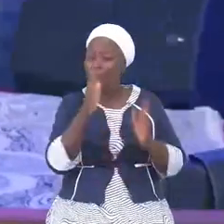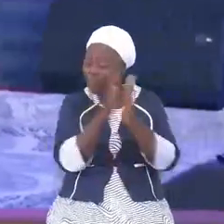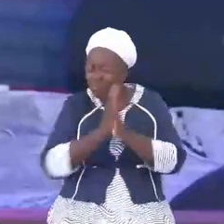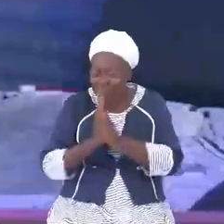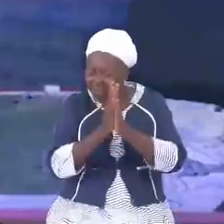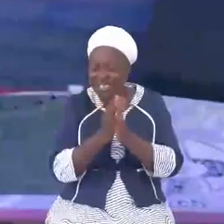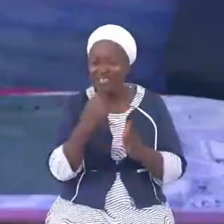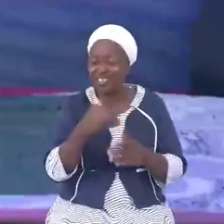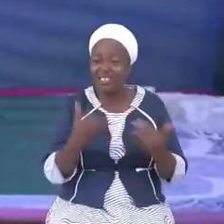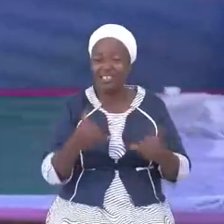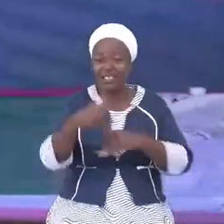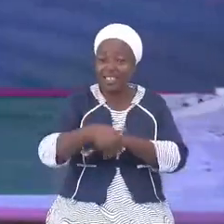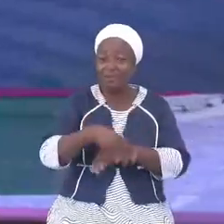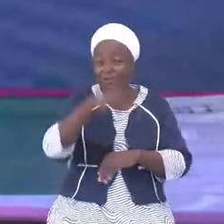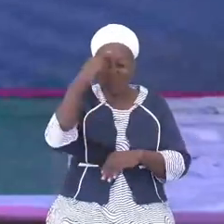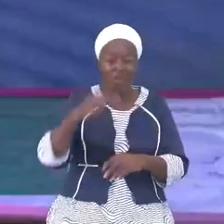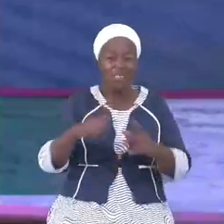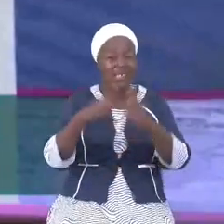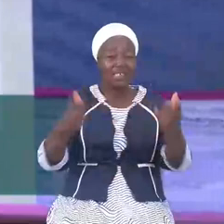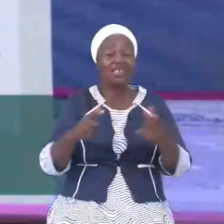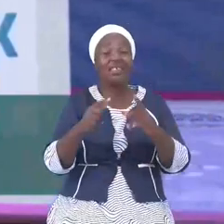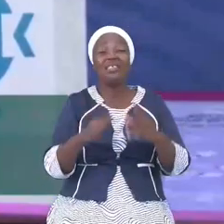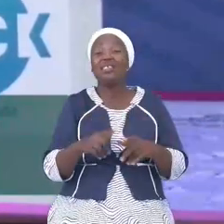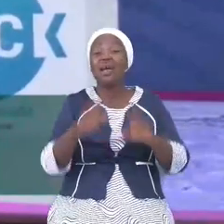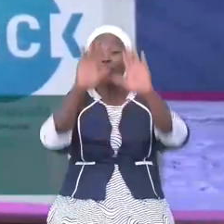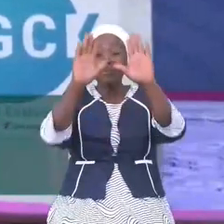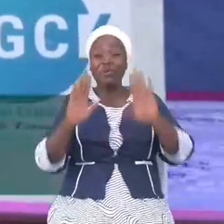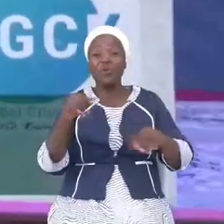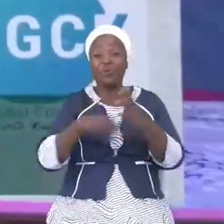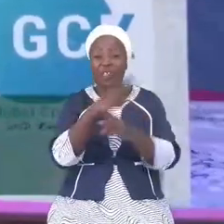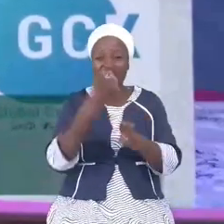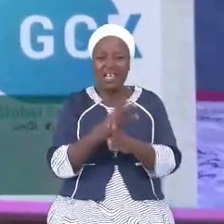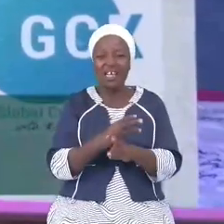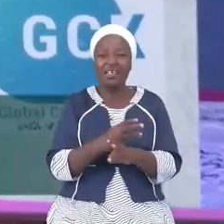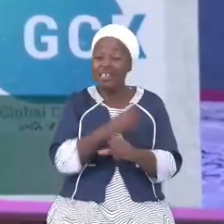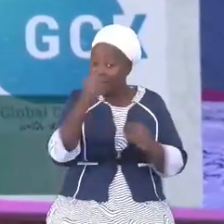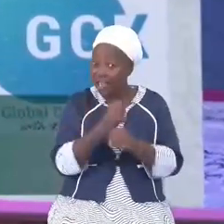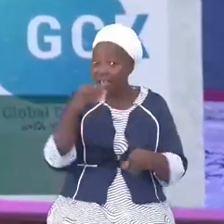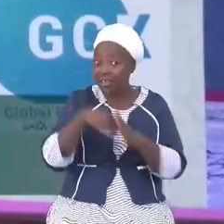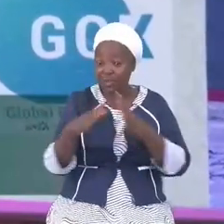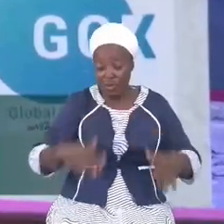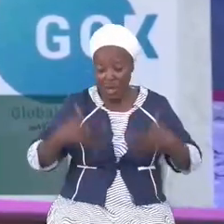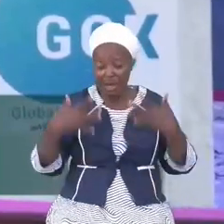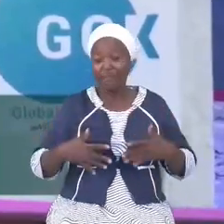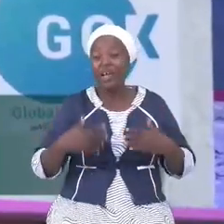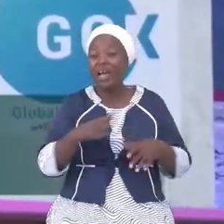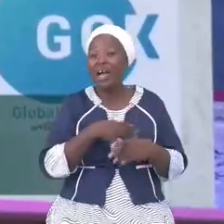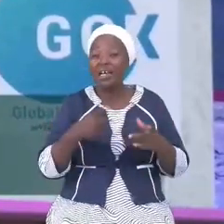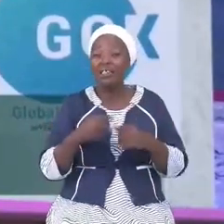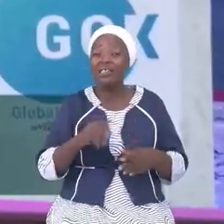Le miracle spectaculaire de l'année dans ta vie. Le miracle spectaculaire de l'heure.